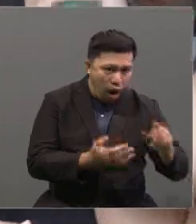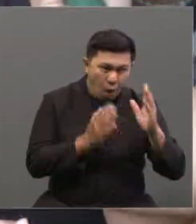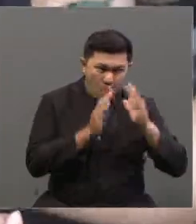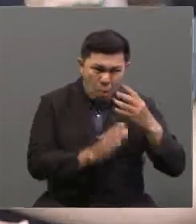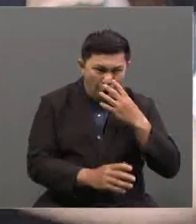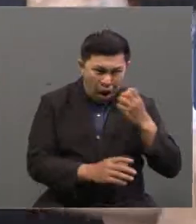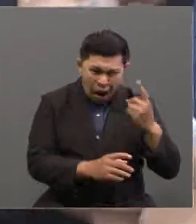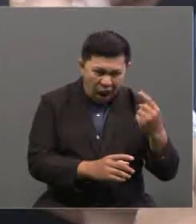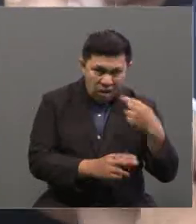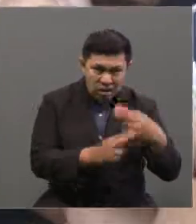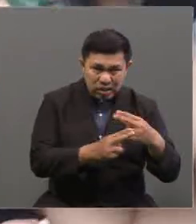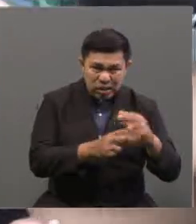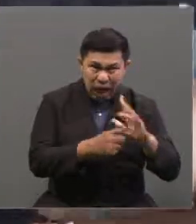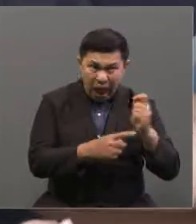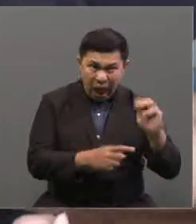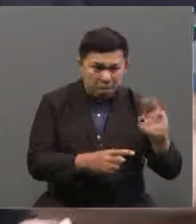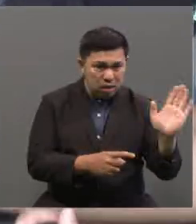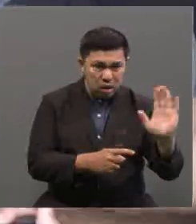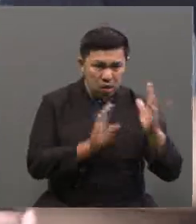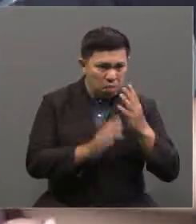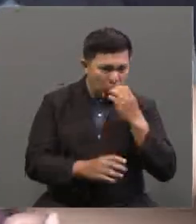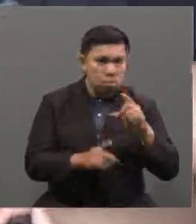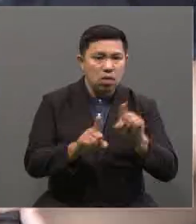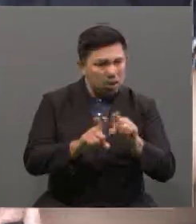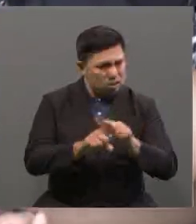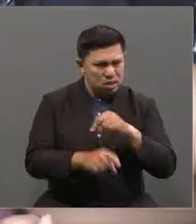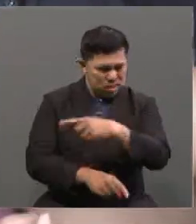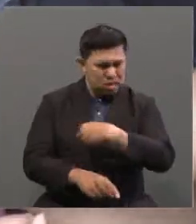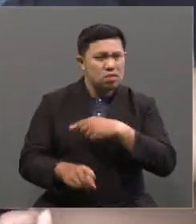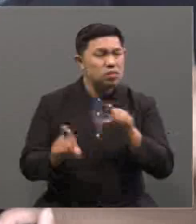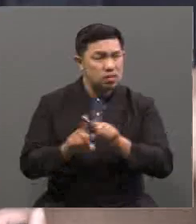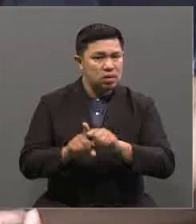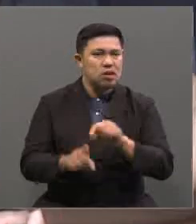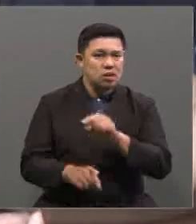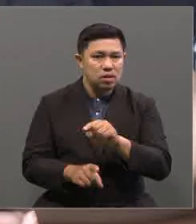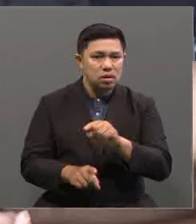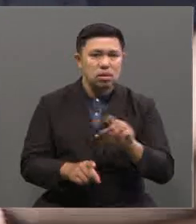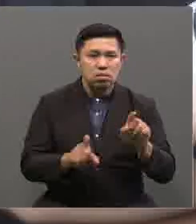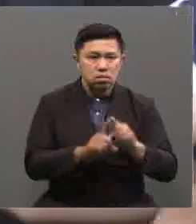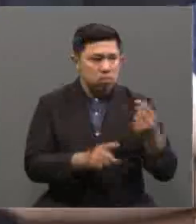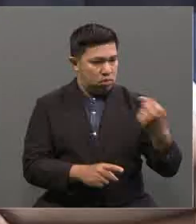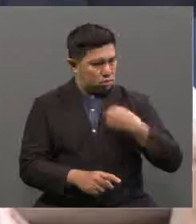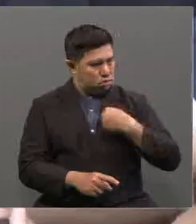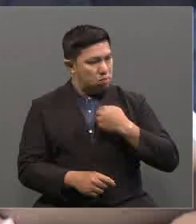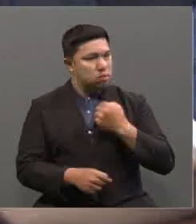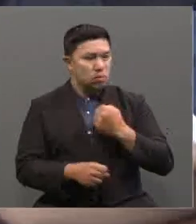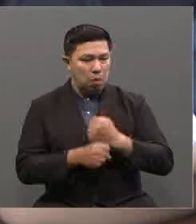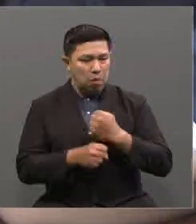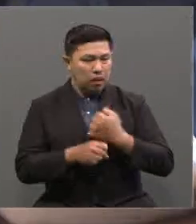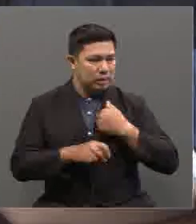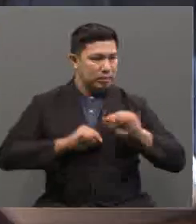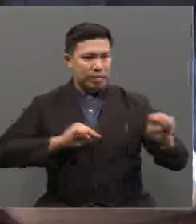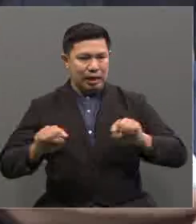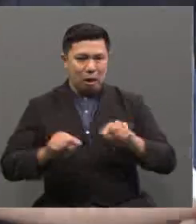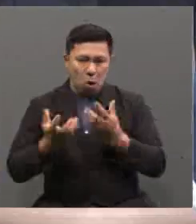ในผู้ต้องหาแต่ไม่ใช่แอมนะก็เป็นผู้ต้องหาในข้อหาเดียวกับเธอนี่แหละนะครับซัดทอดมาว่าตัวเธอเนี่ยอยู่เบื้องหลังการจัด